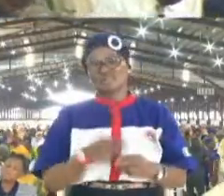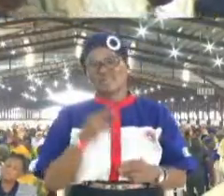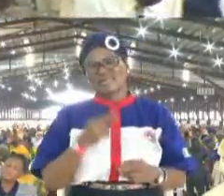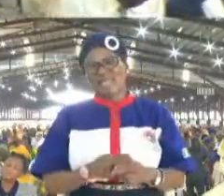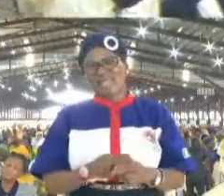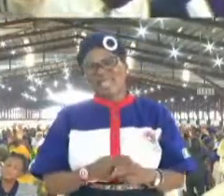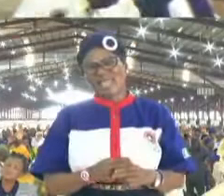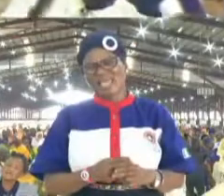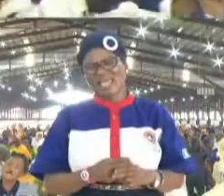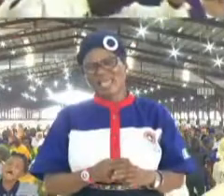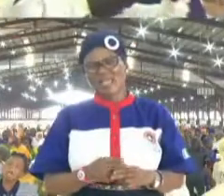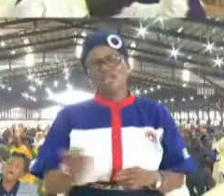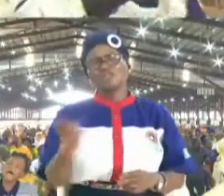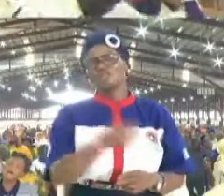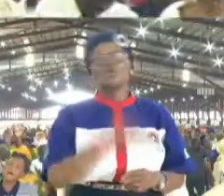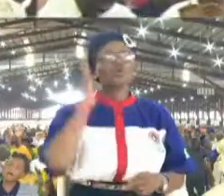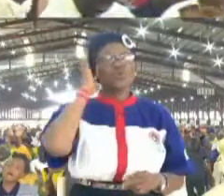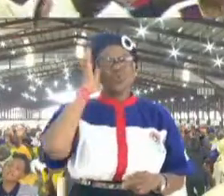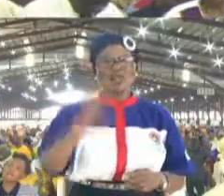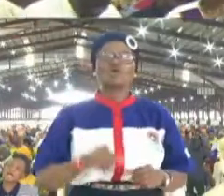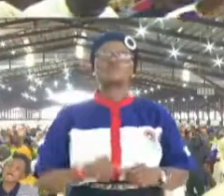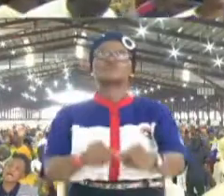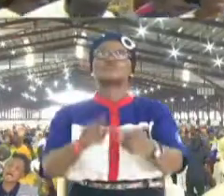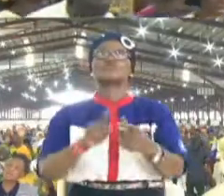Ewé ńlá yín ò ní rú wẹ́wẹ́.